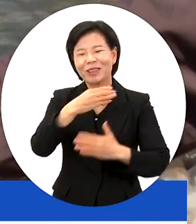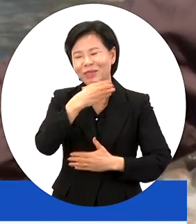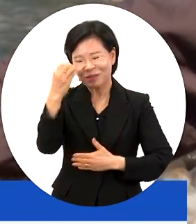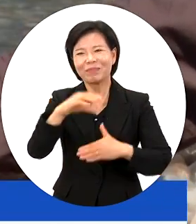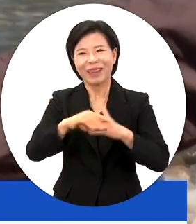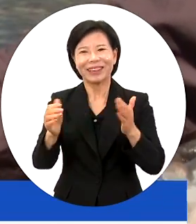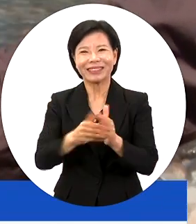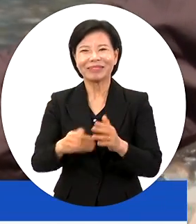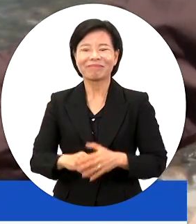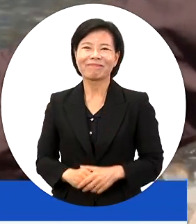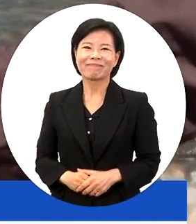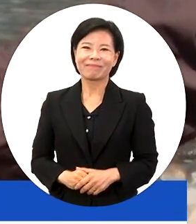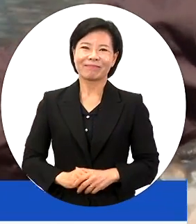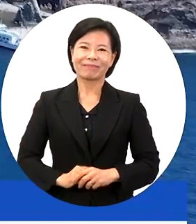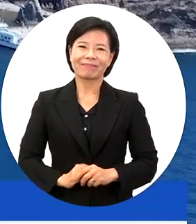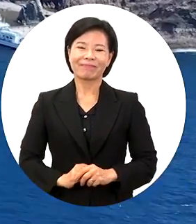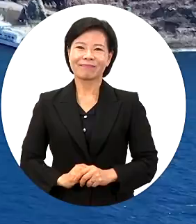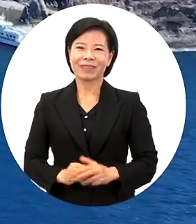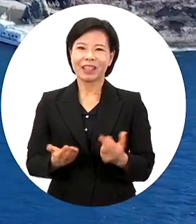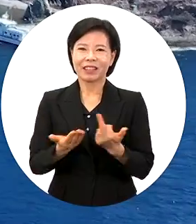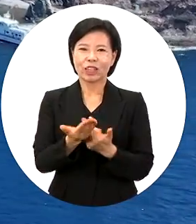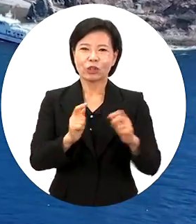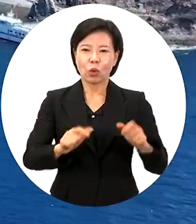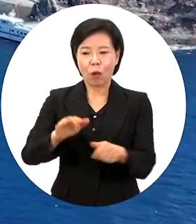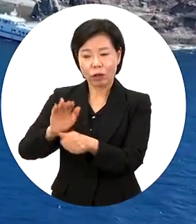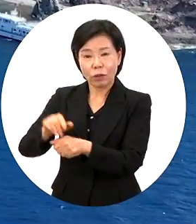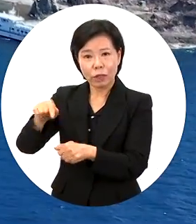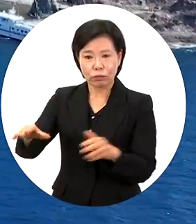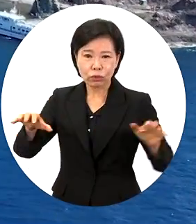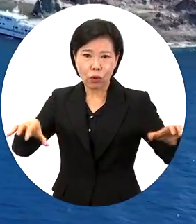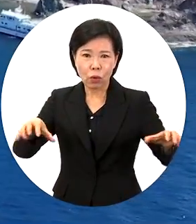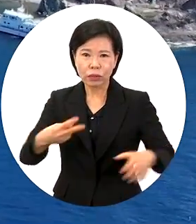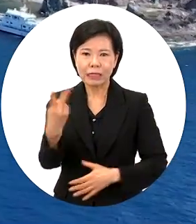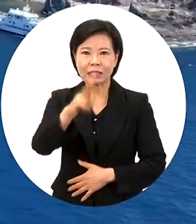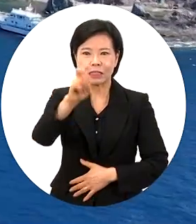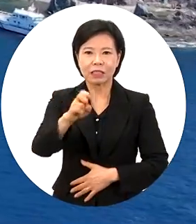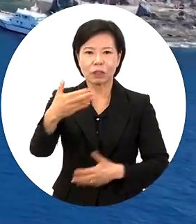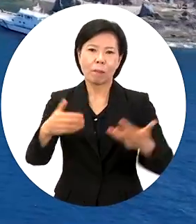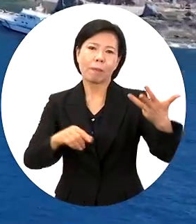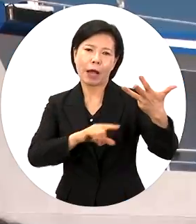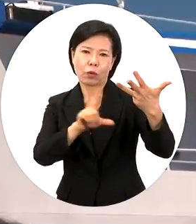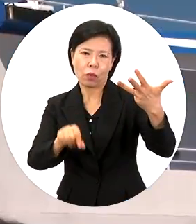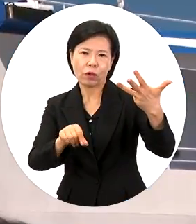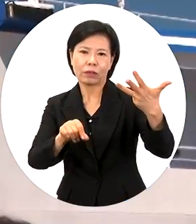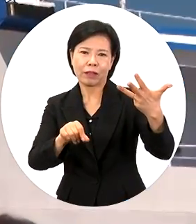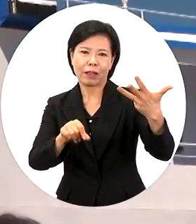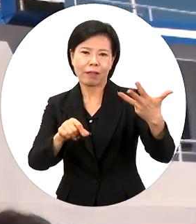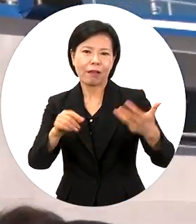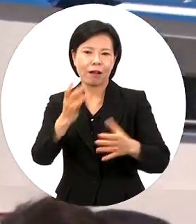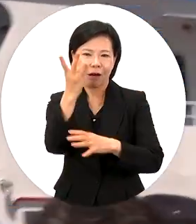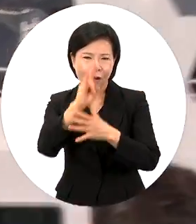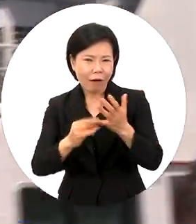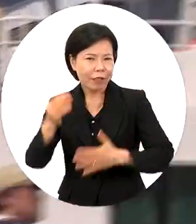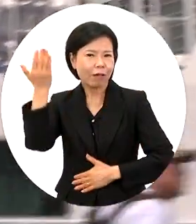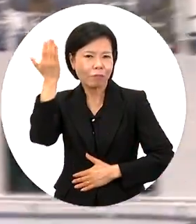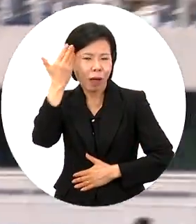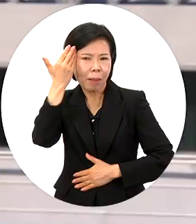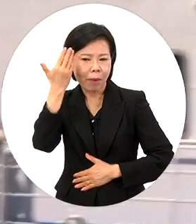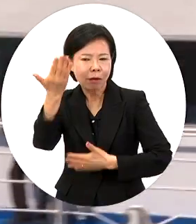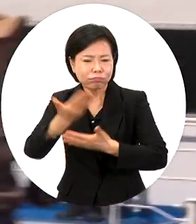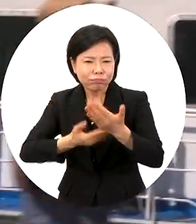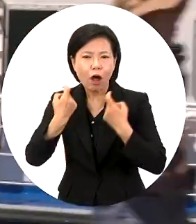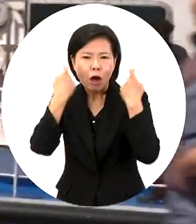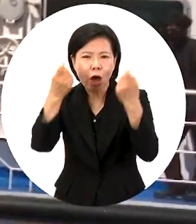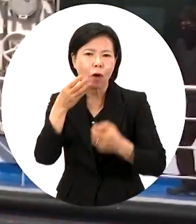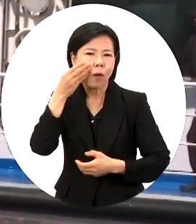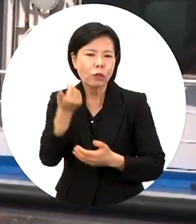많이 풀었다는 생각이 듭니다. 제주와 경상북도는 2022년 8월 해양인문교류 및